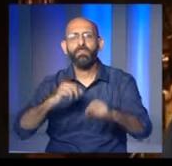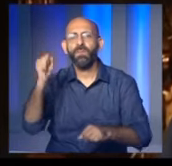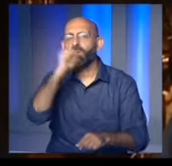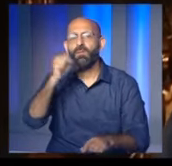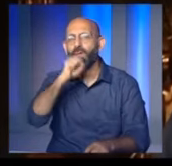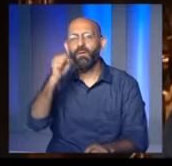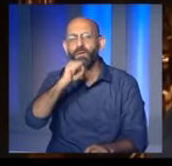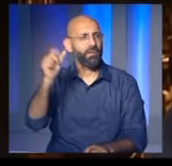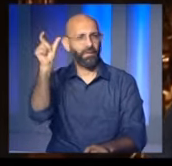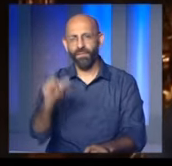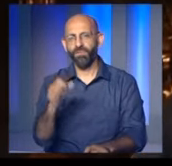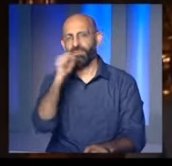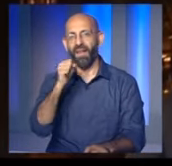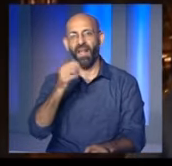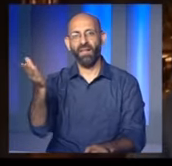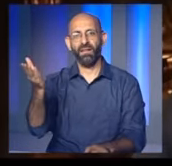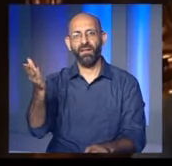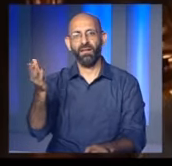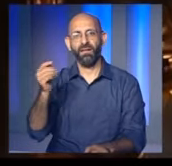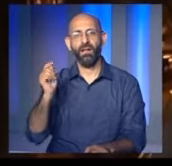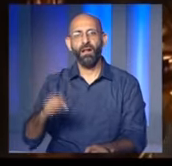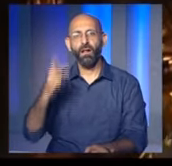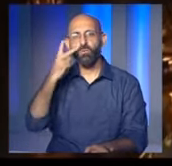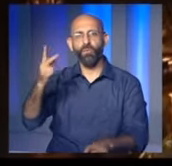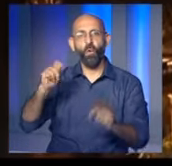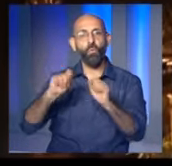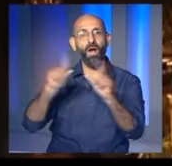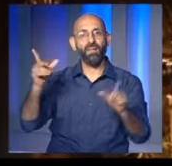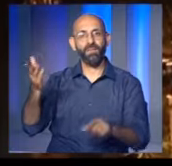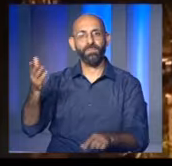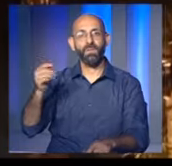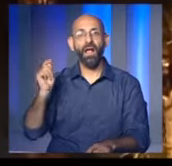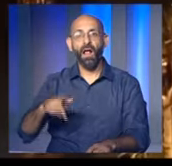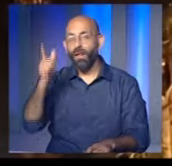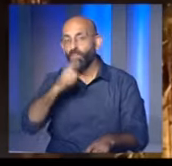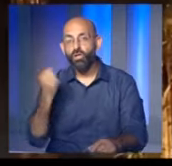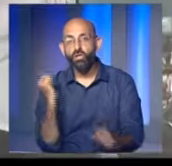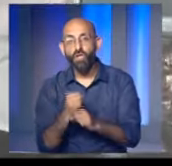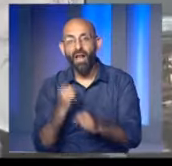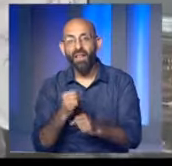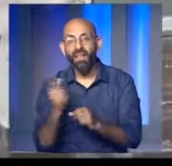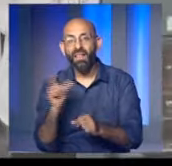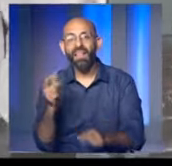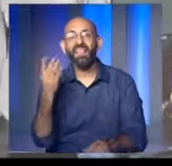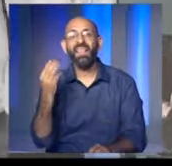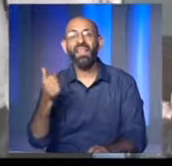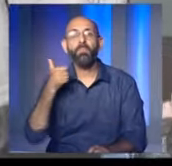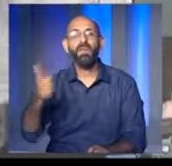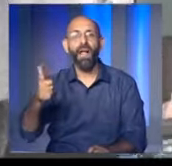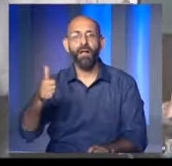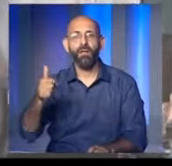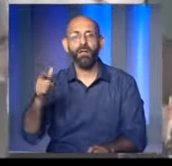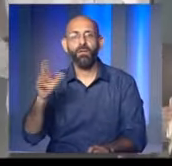تلاقي للنجوم مثل ما بيقولوا معينة معقول كتير تجيب أخبار حلوة على البلد. كما كان لعدد من